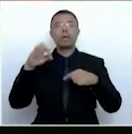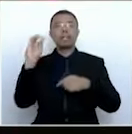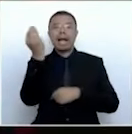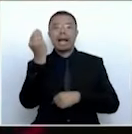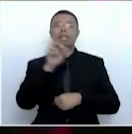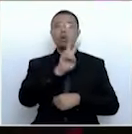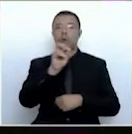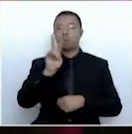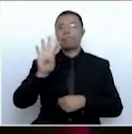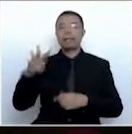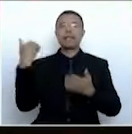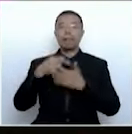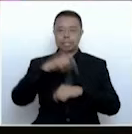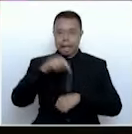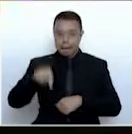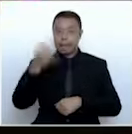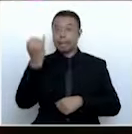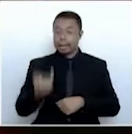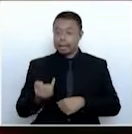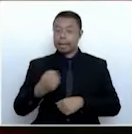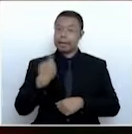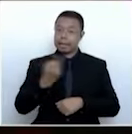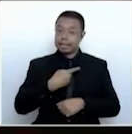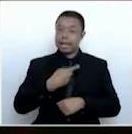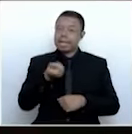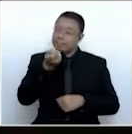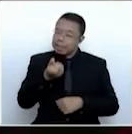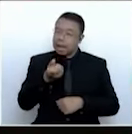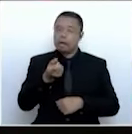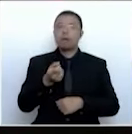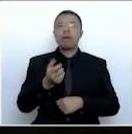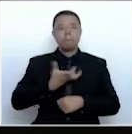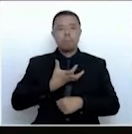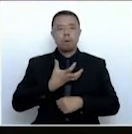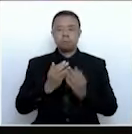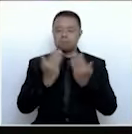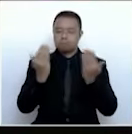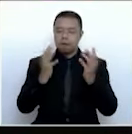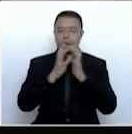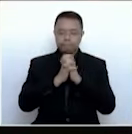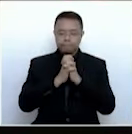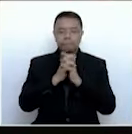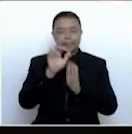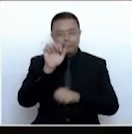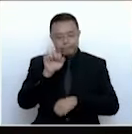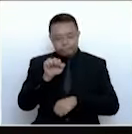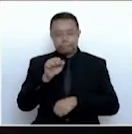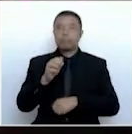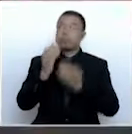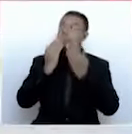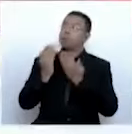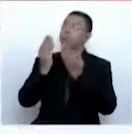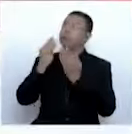2024 sampai saat ini. Terakhir, mari kita sejenak menundukkan kepala dan berdoa dan bermunajat